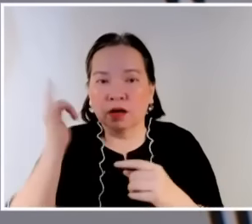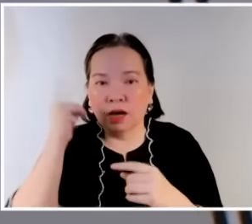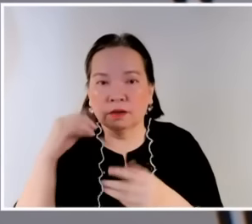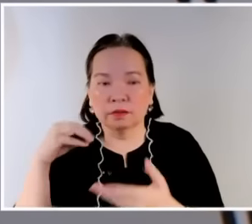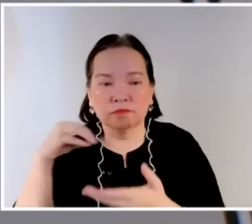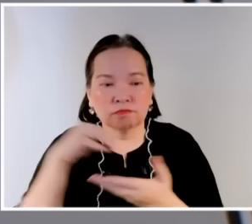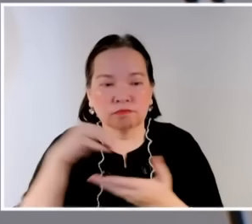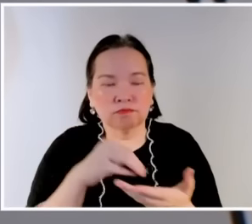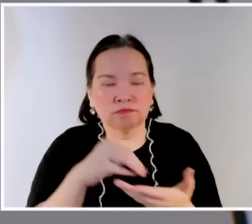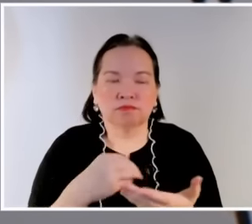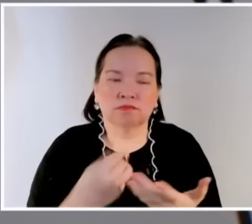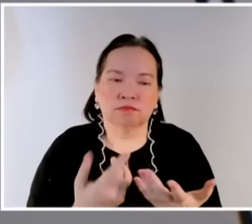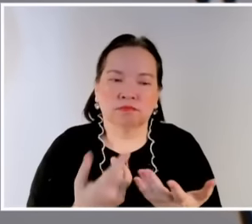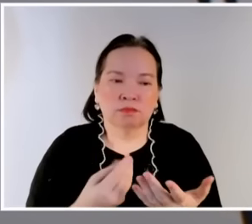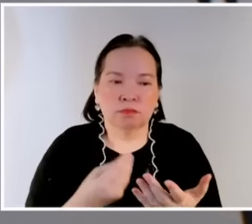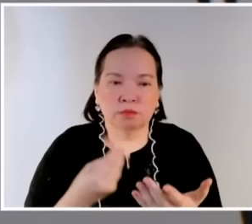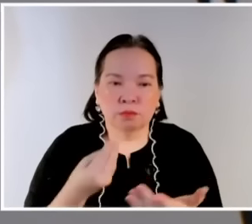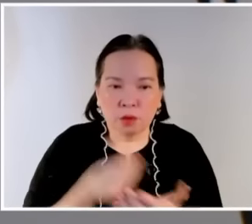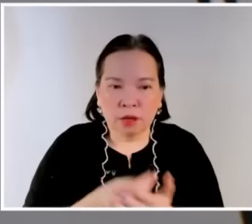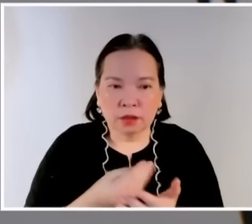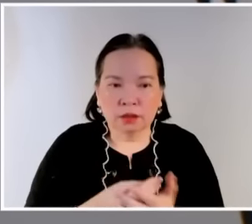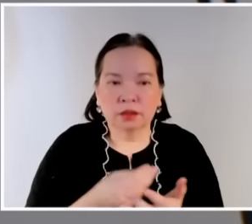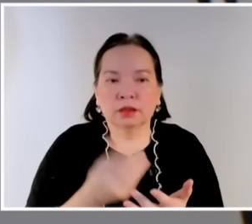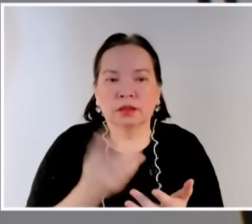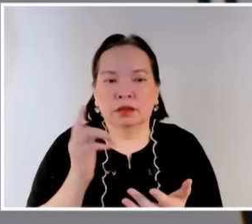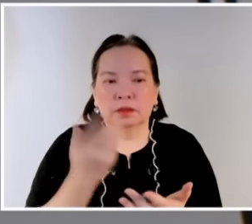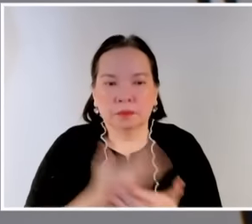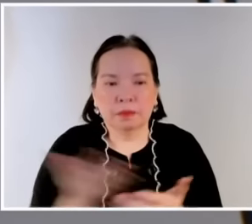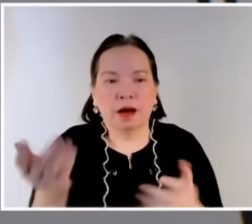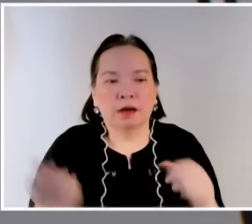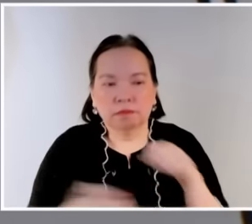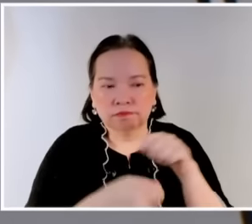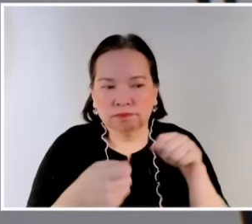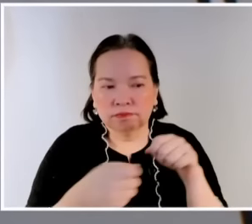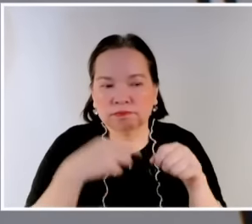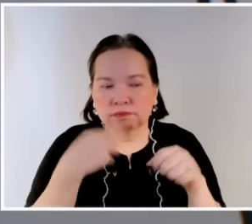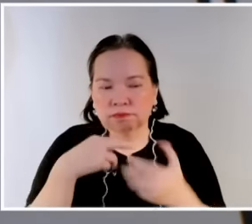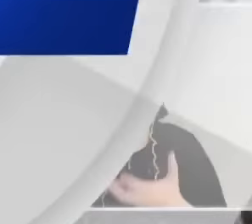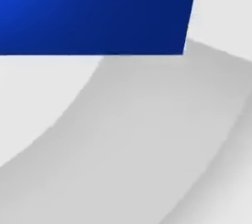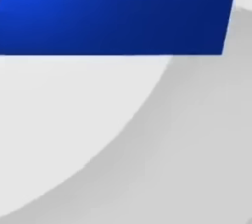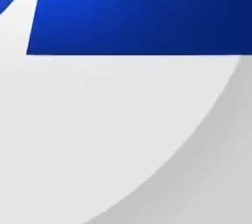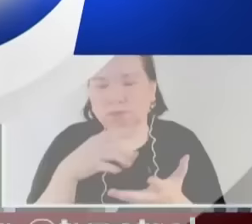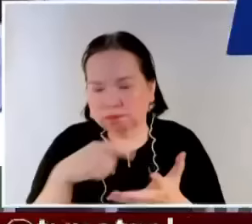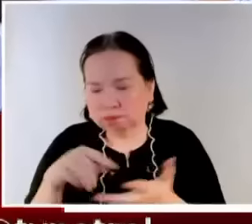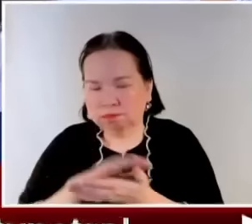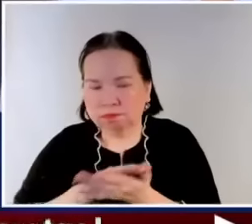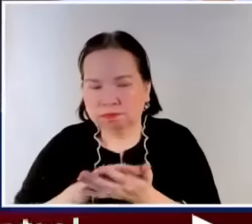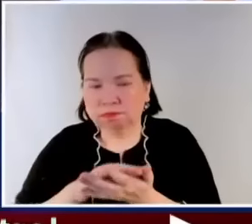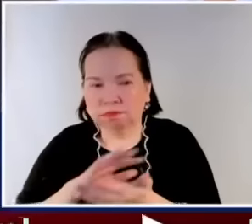at bumibili ng palay. Nagpapatrol, Lady Vicentia.